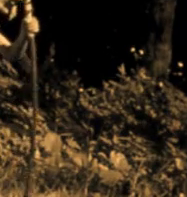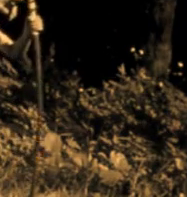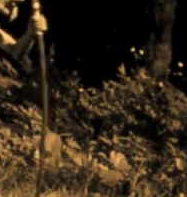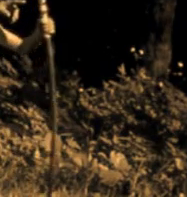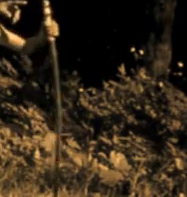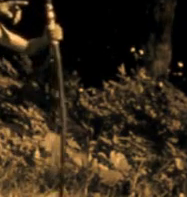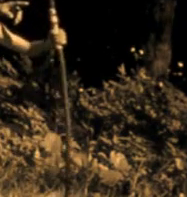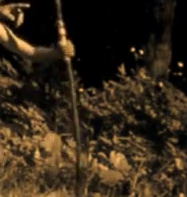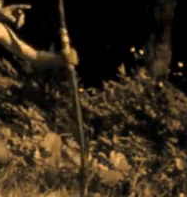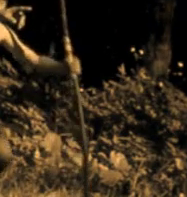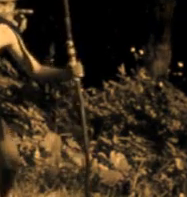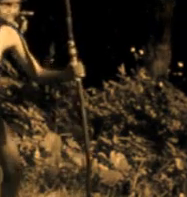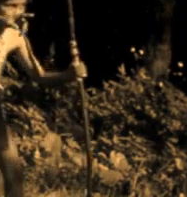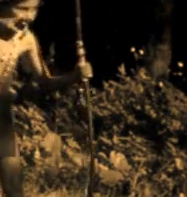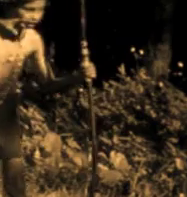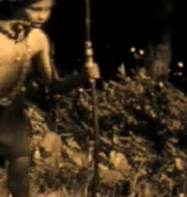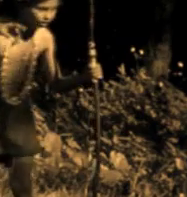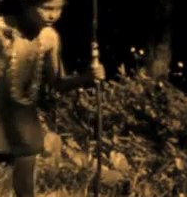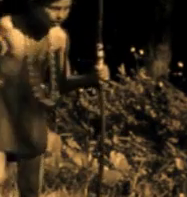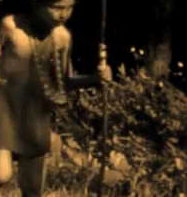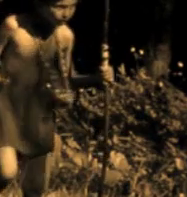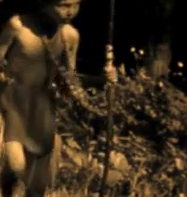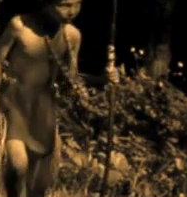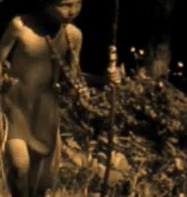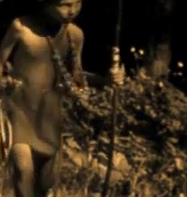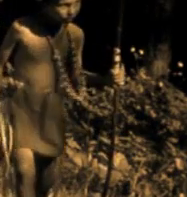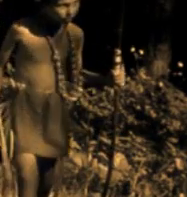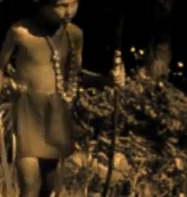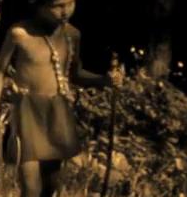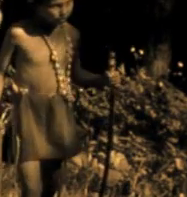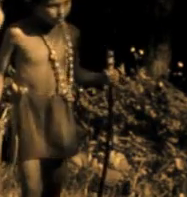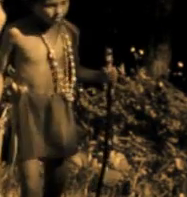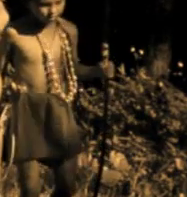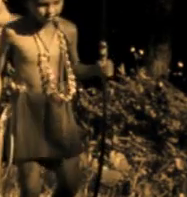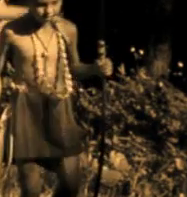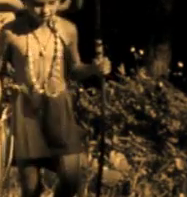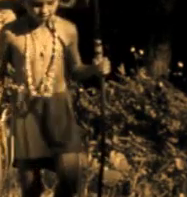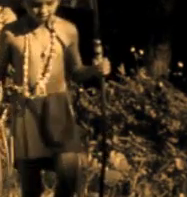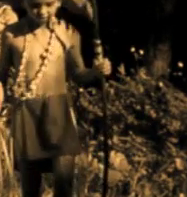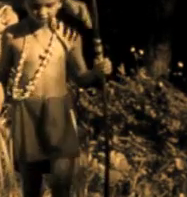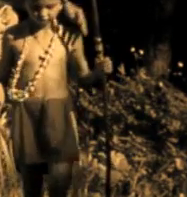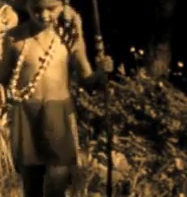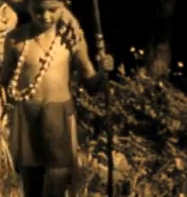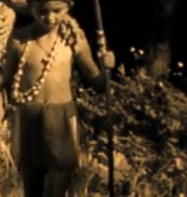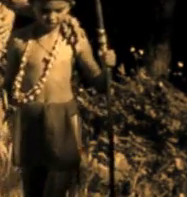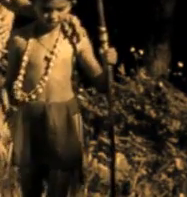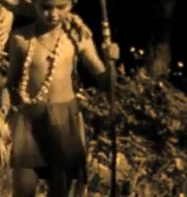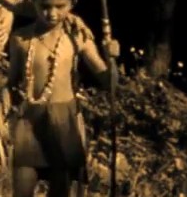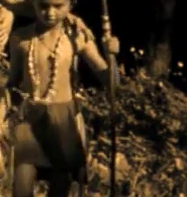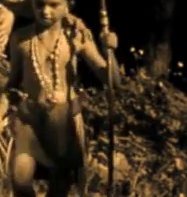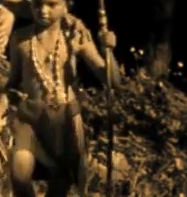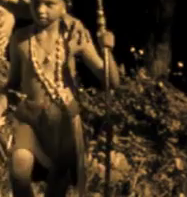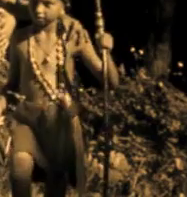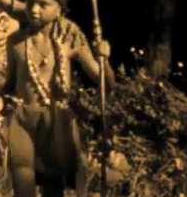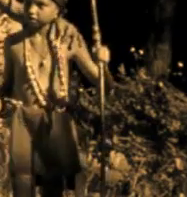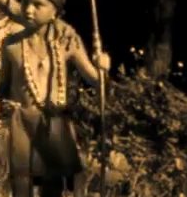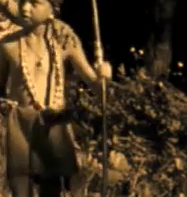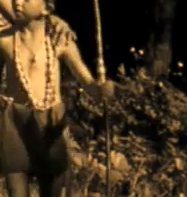Haji tuhingi kumbuko orikulo, haji tuhingi